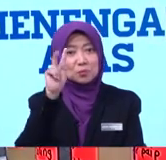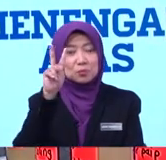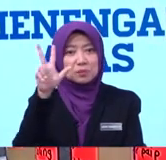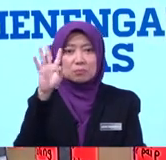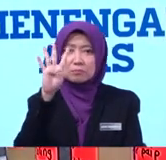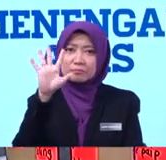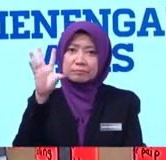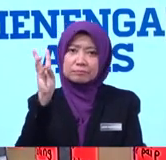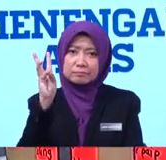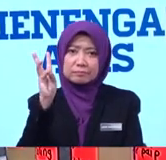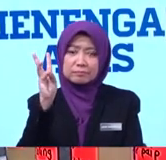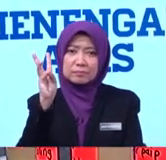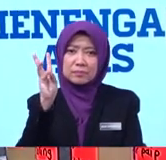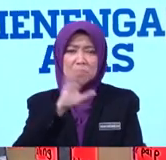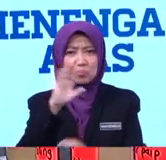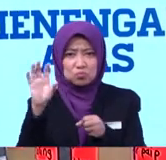123456